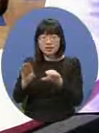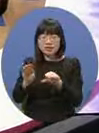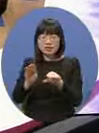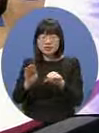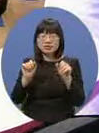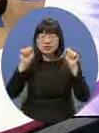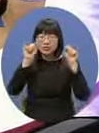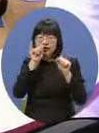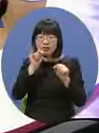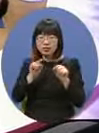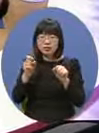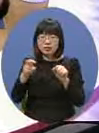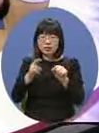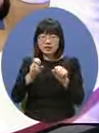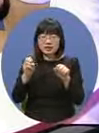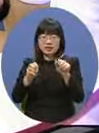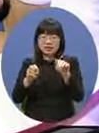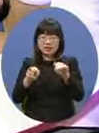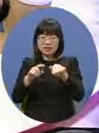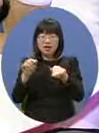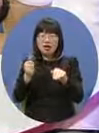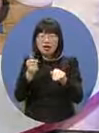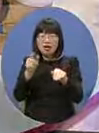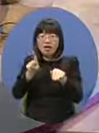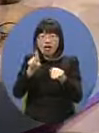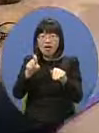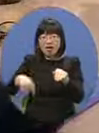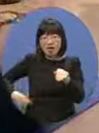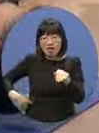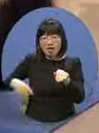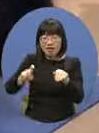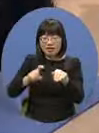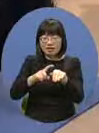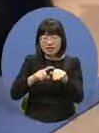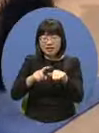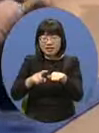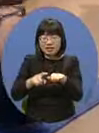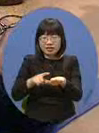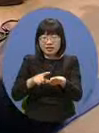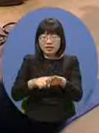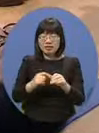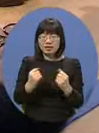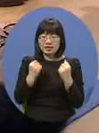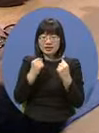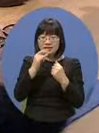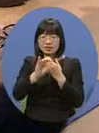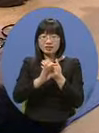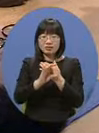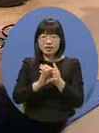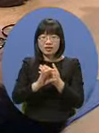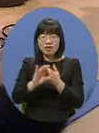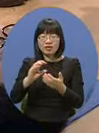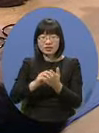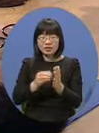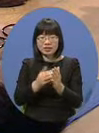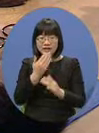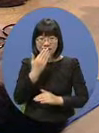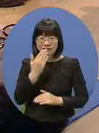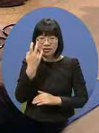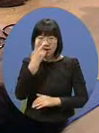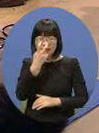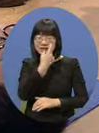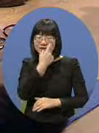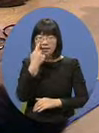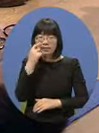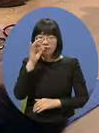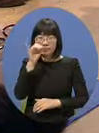다시 허리를 바닥으로 눌러주시면서 배에 힘을 꽉 주면 복부의 근력이 어느 정도 자기가 힘을 줄 수 있는지 네, 이것도 확인할